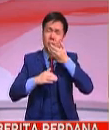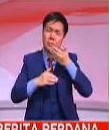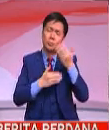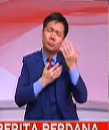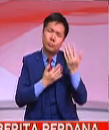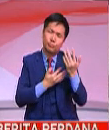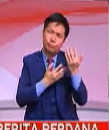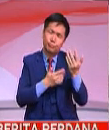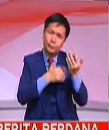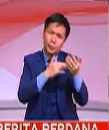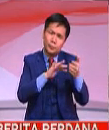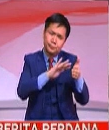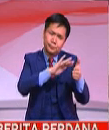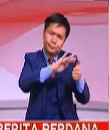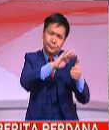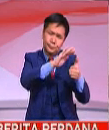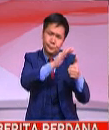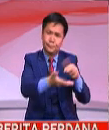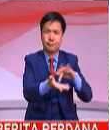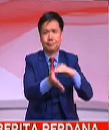lah.